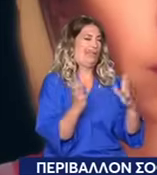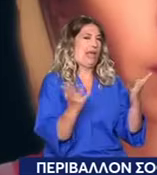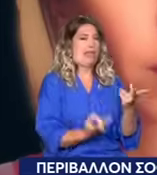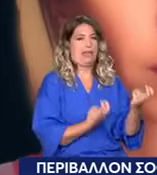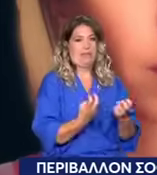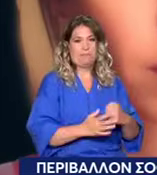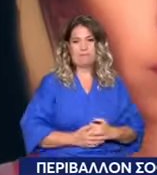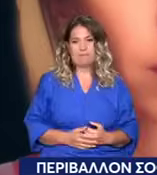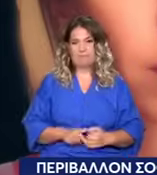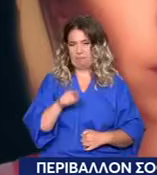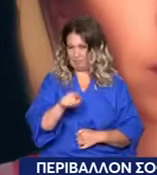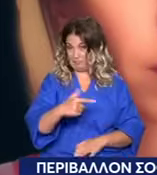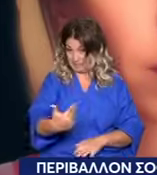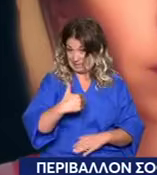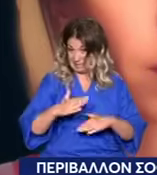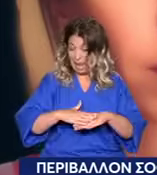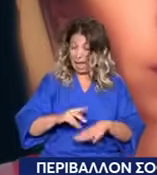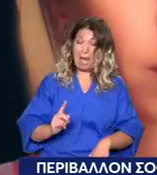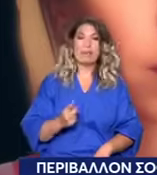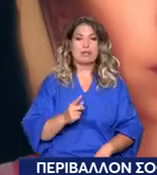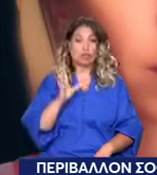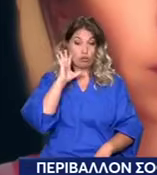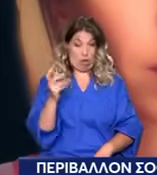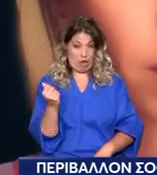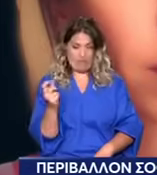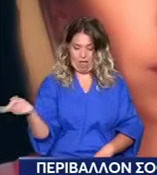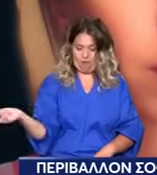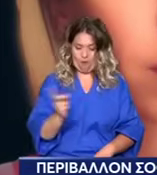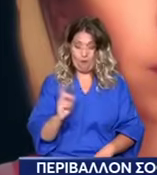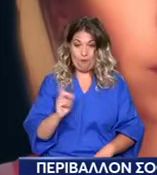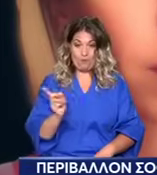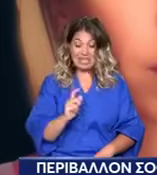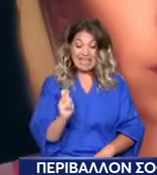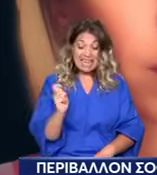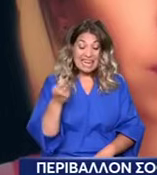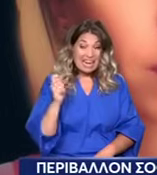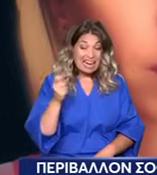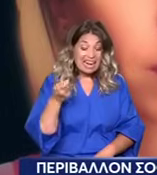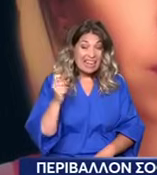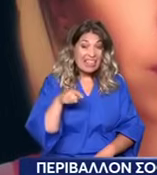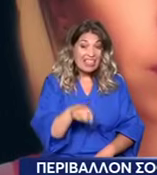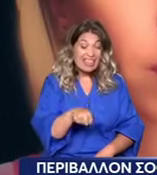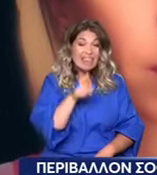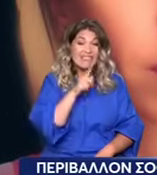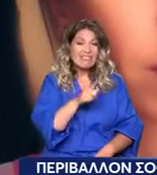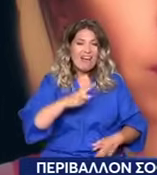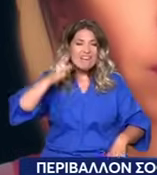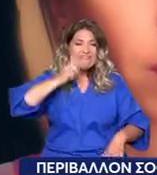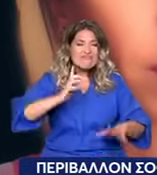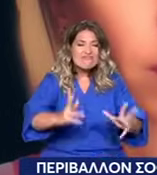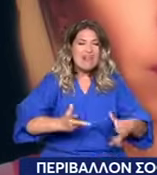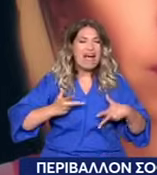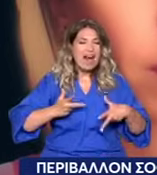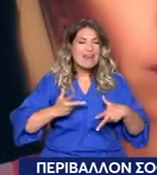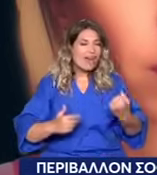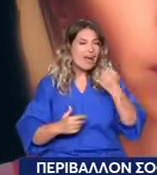έκαναν επίτηδες. Ήθελαν να πάρουν τα κλειδιά του αυτοκινήτου που μέσα σε αυτό έδιρε τη Σοφία, τη Φεράρι. Αυτά έψαχναν για να μην πάρει η αστυνομία